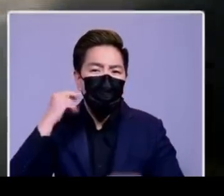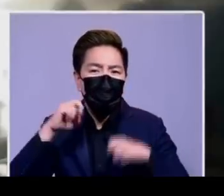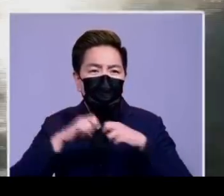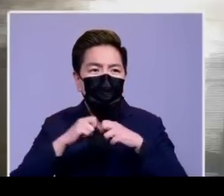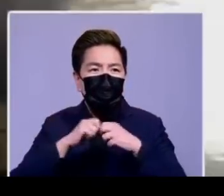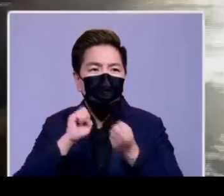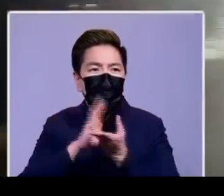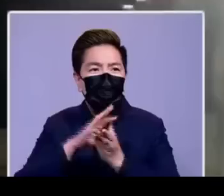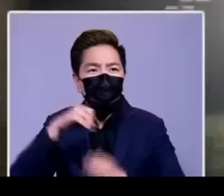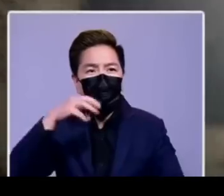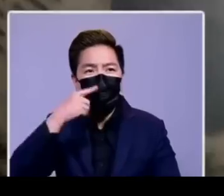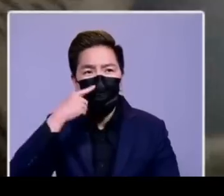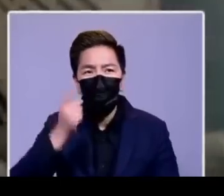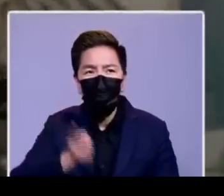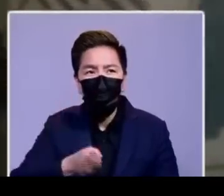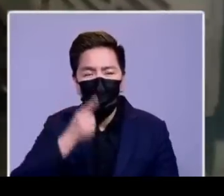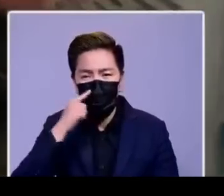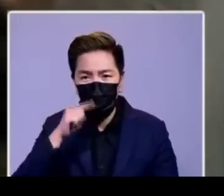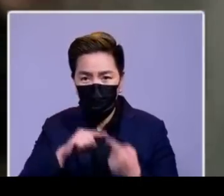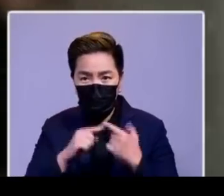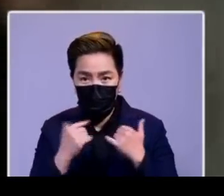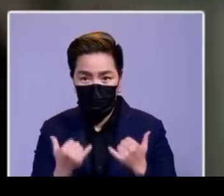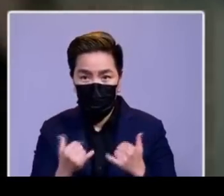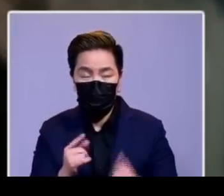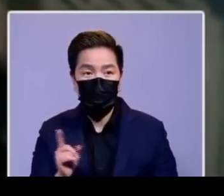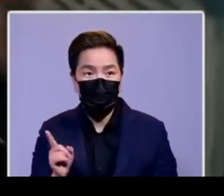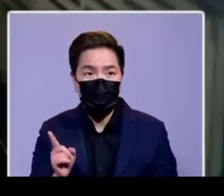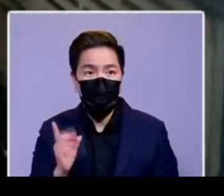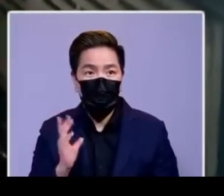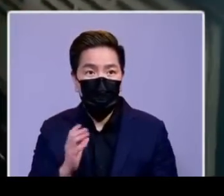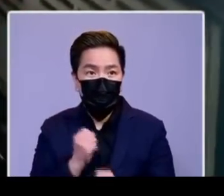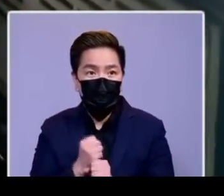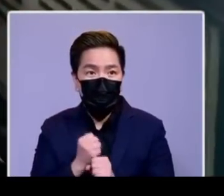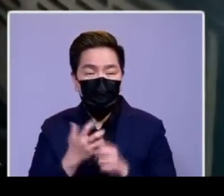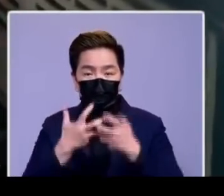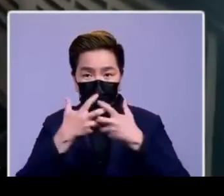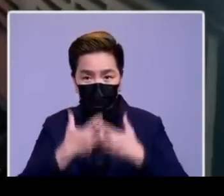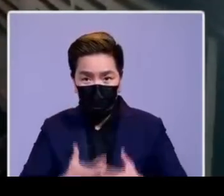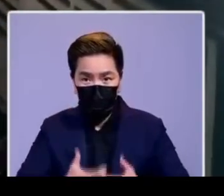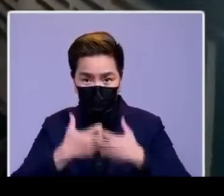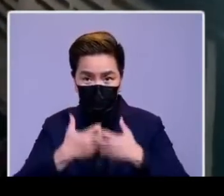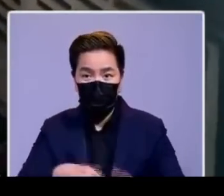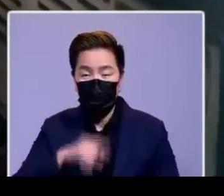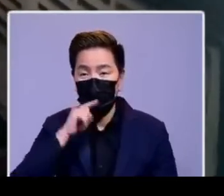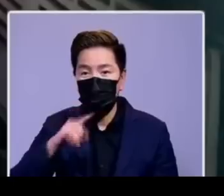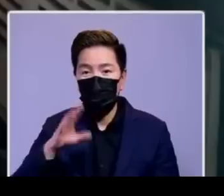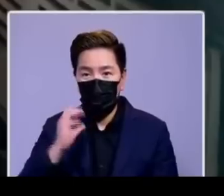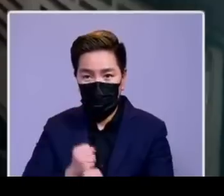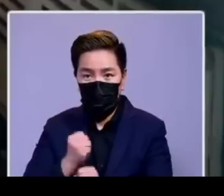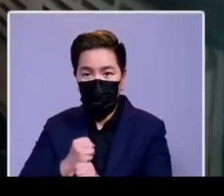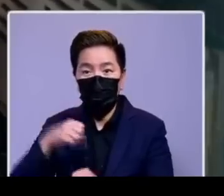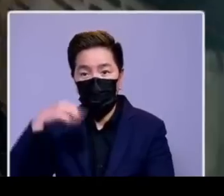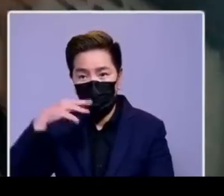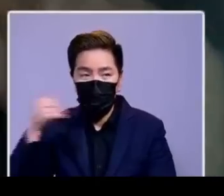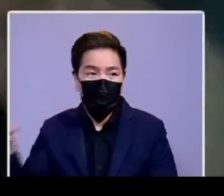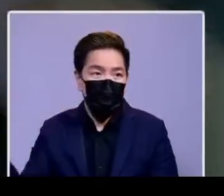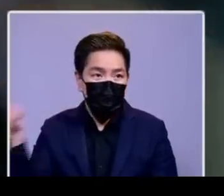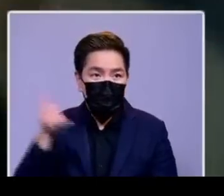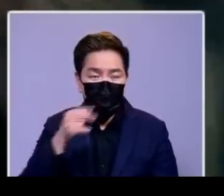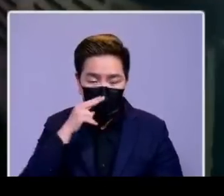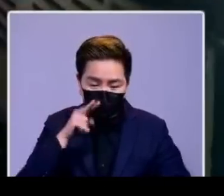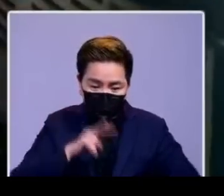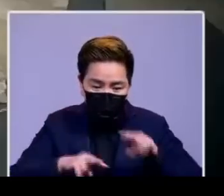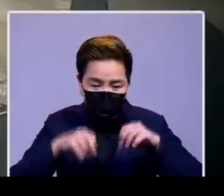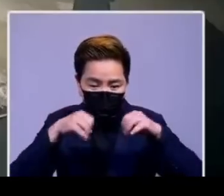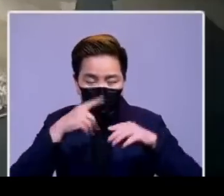านมาเนี่ยมันเกิดปัญหาแล้วทางเจ้าหน้าที่ในโรงงานก็มีการสั่งการให้ทางช่างไฟเนี่ยเข้าไปตรวจสอบดูหน่อย